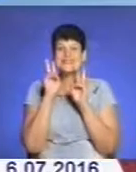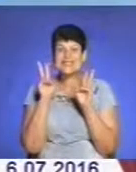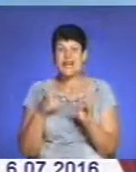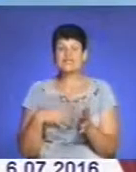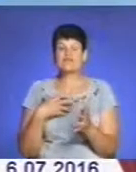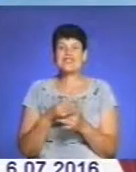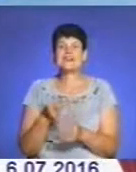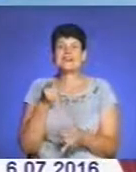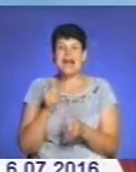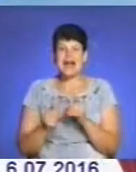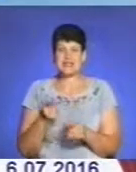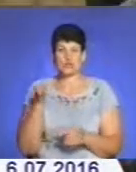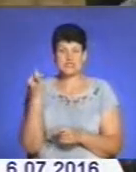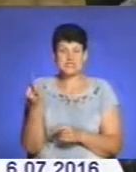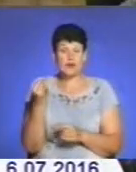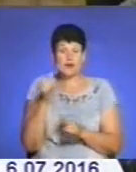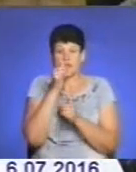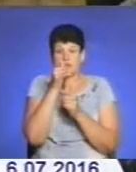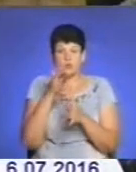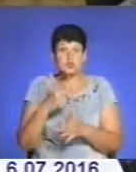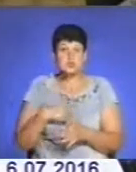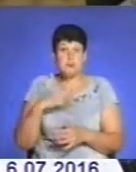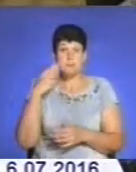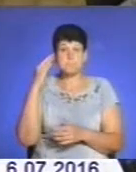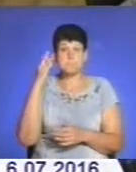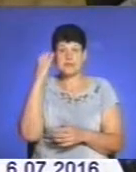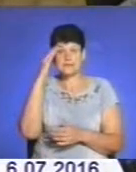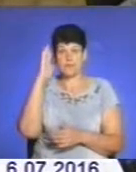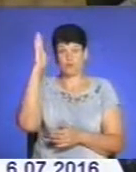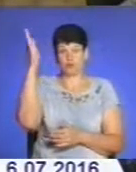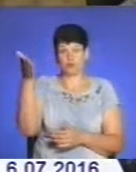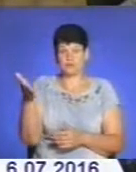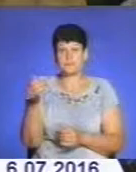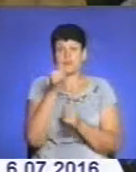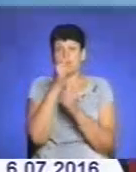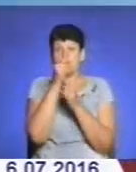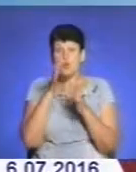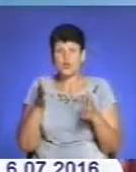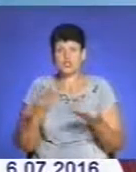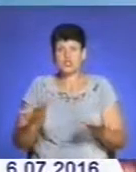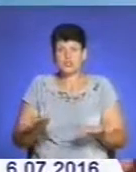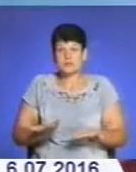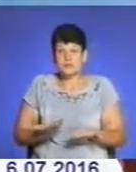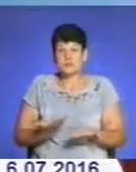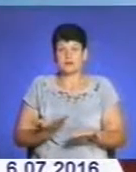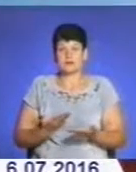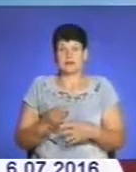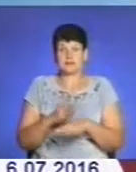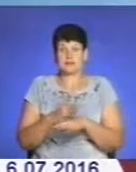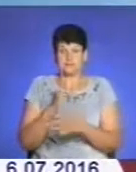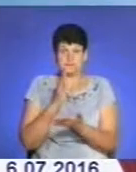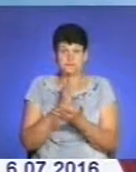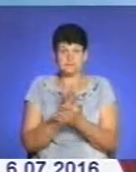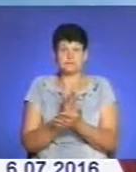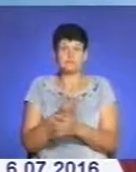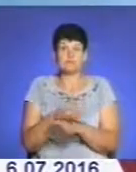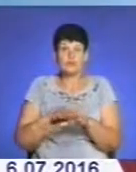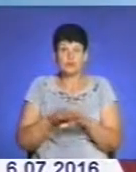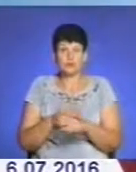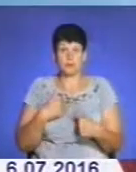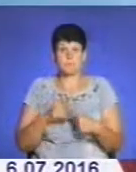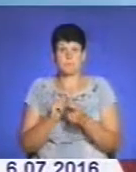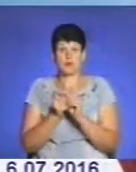истории, невозможно себе представить будущее. Ну, не может существовать народа, который бы не боролся за свою